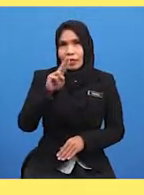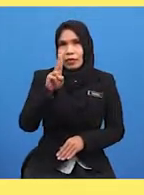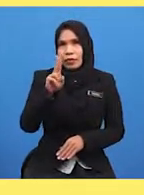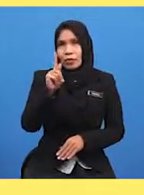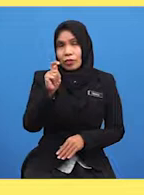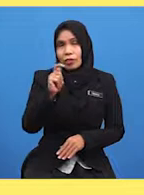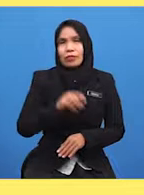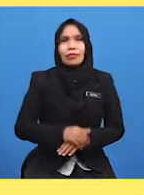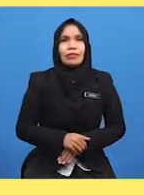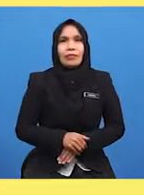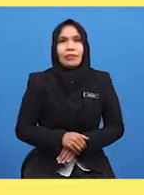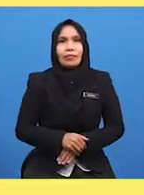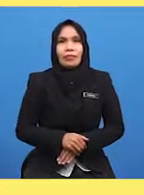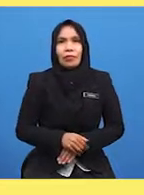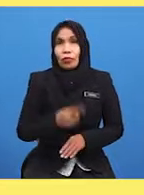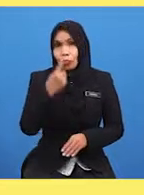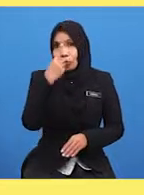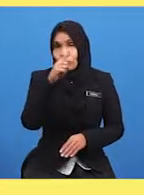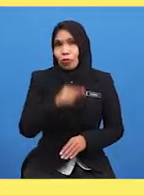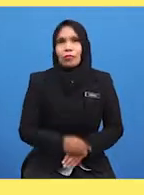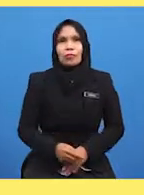mewakili perang larut